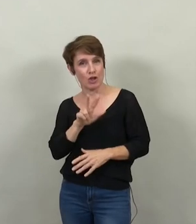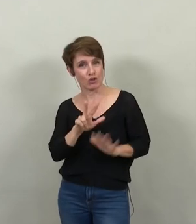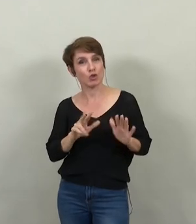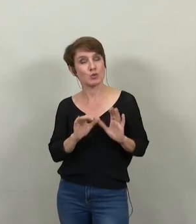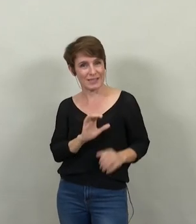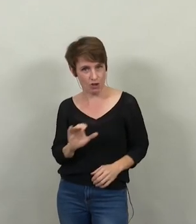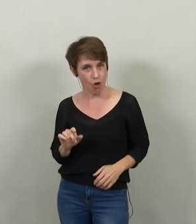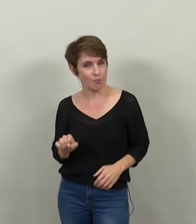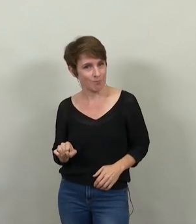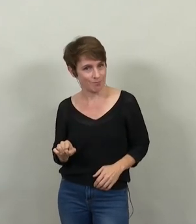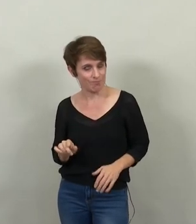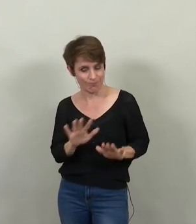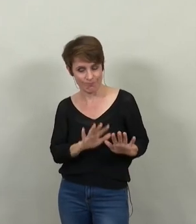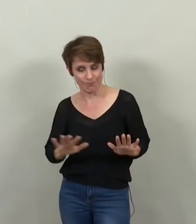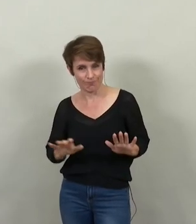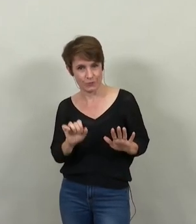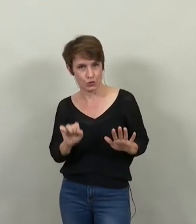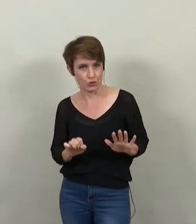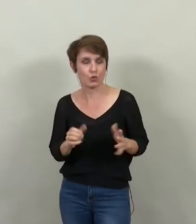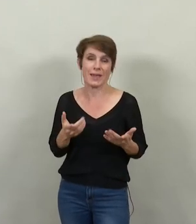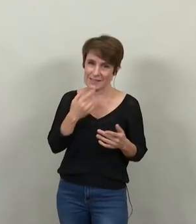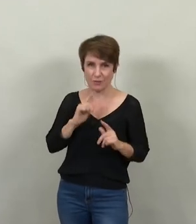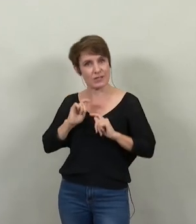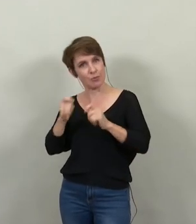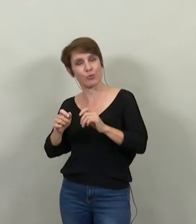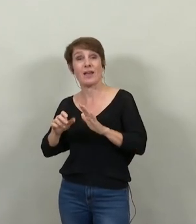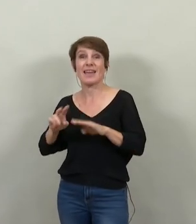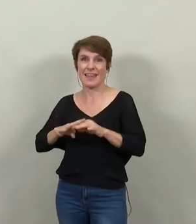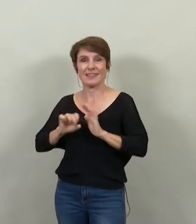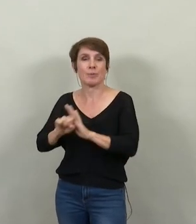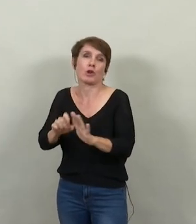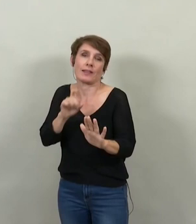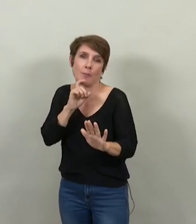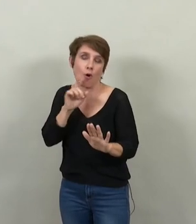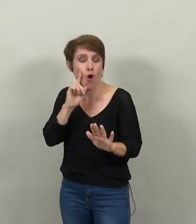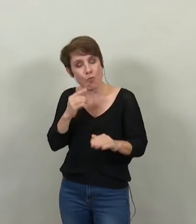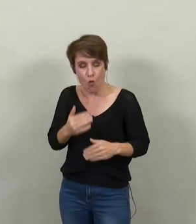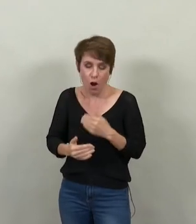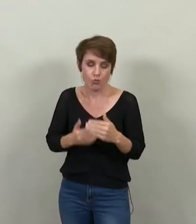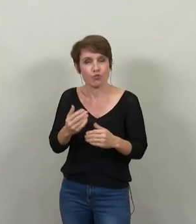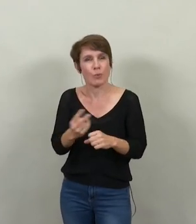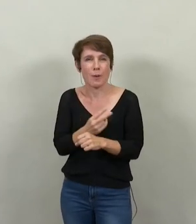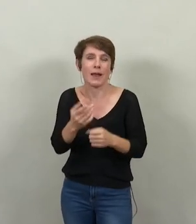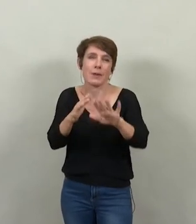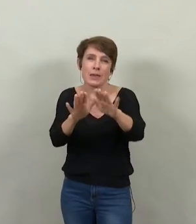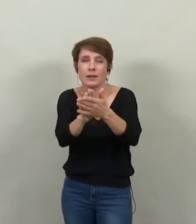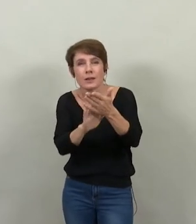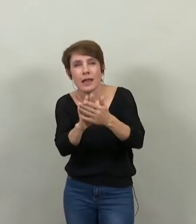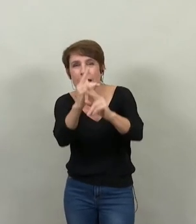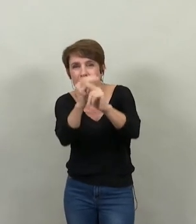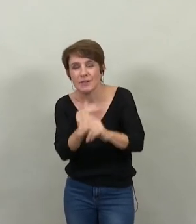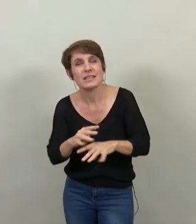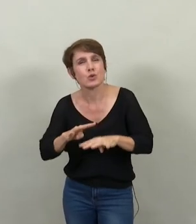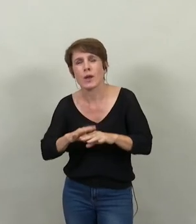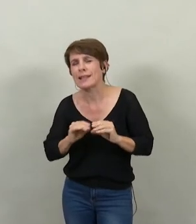particulières parce que parce que parce qu'ils s'en sortent encore et je voulais savoir alors quand on parle de quartiers populairire de qui parle-t-on et l'autre